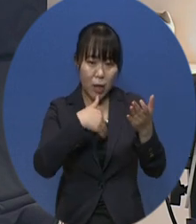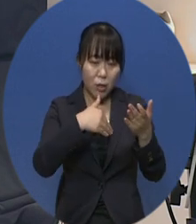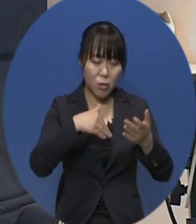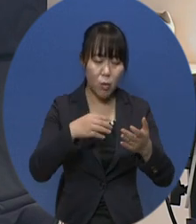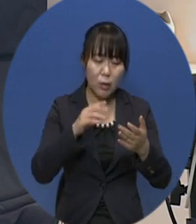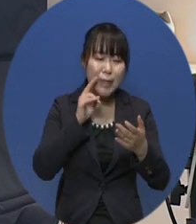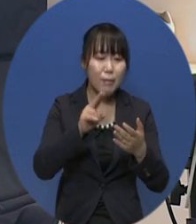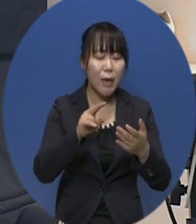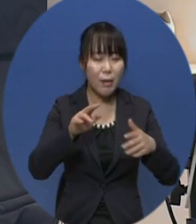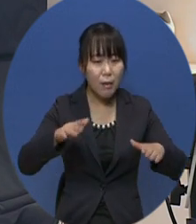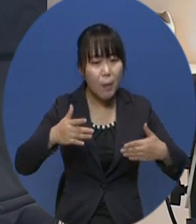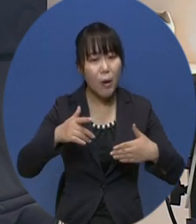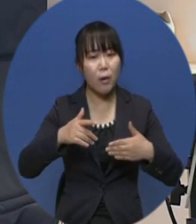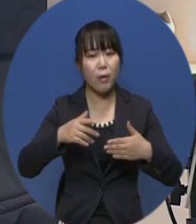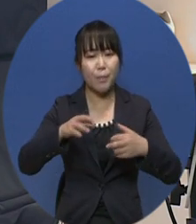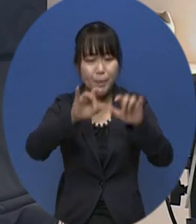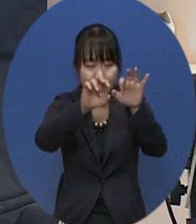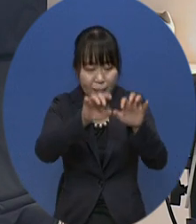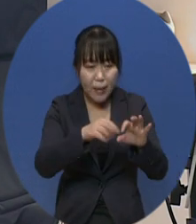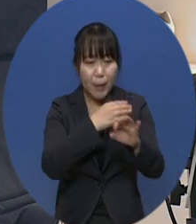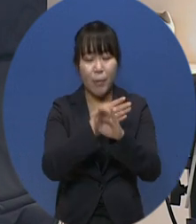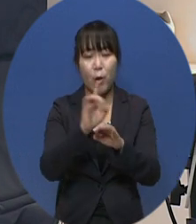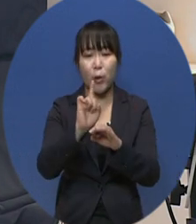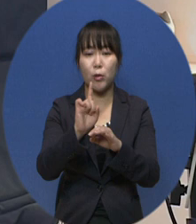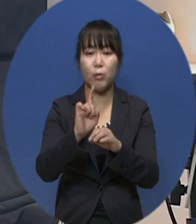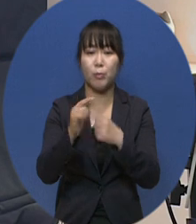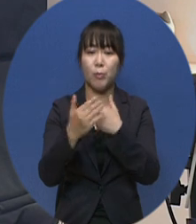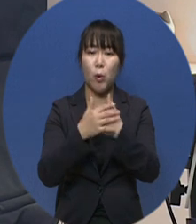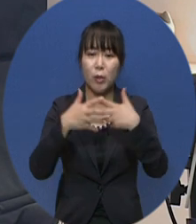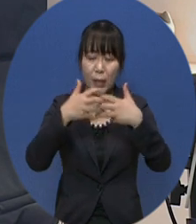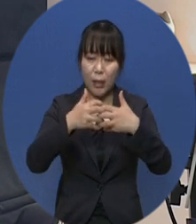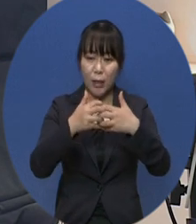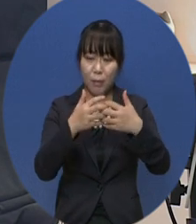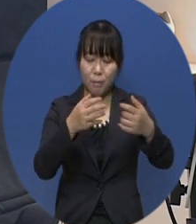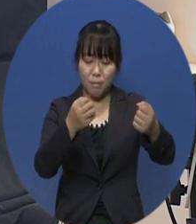정도 필요한 걸 딱 치면 어떤 장 보조기가 있는지